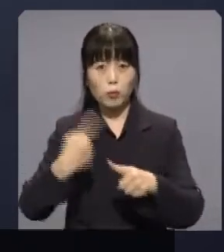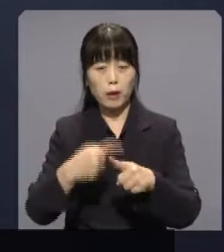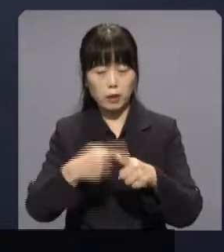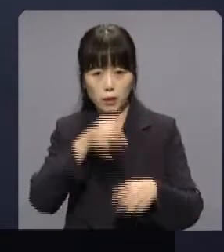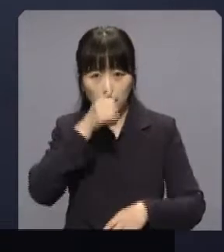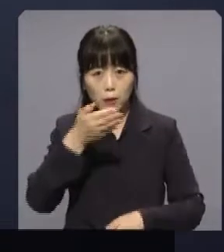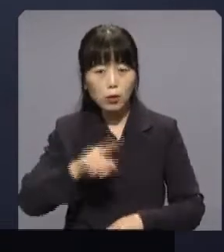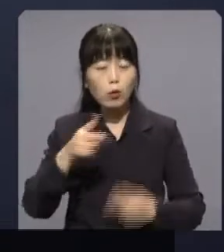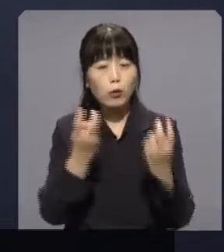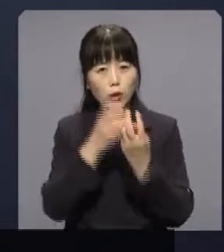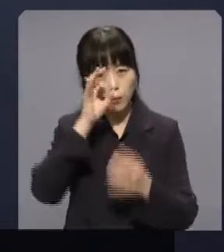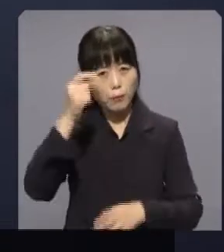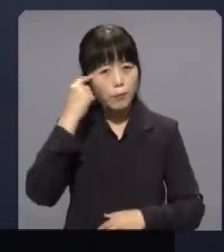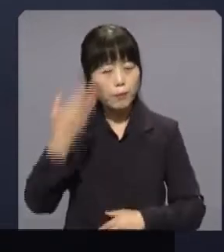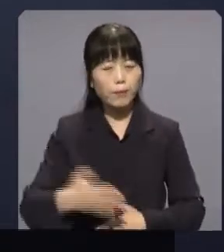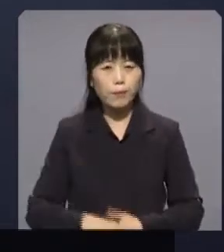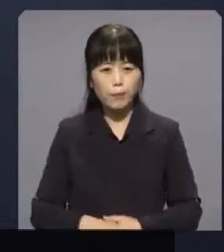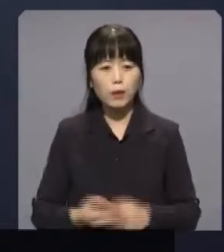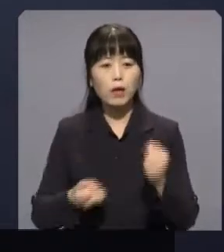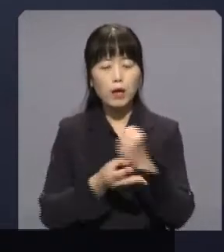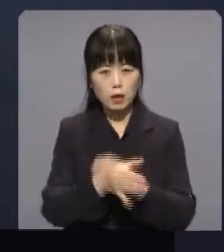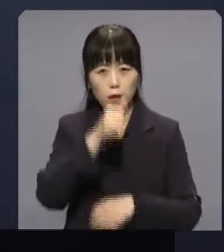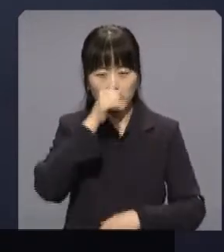어떻게 보십니까 중앙정부라든가